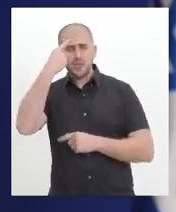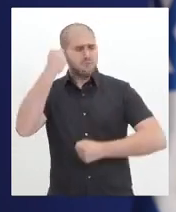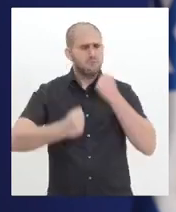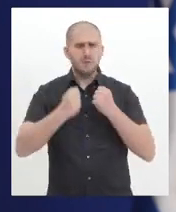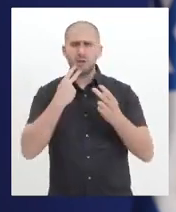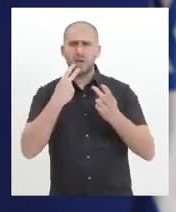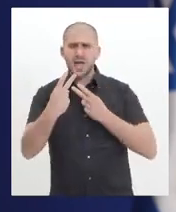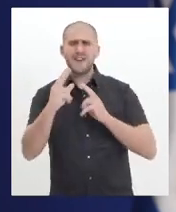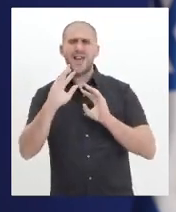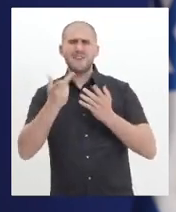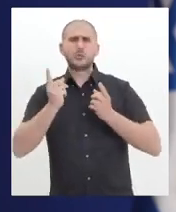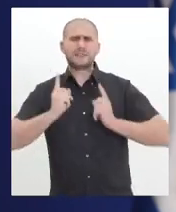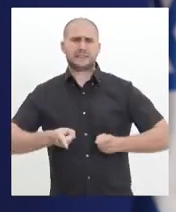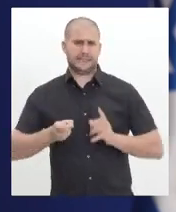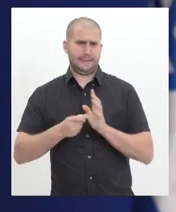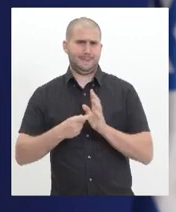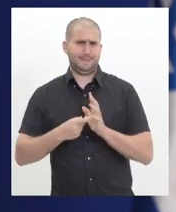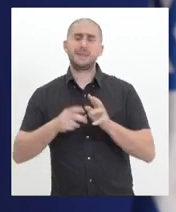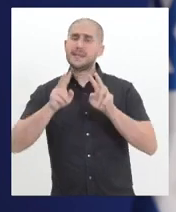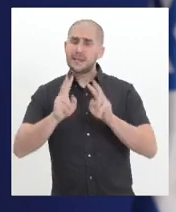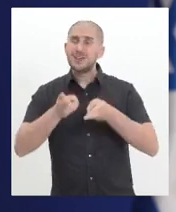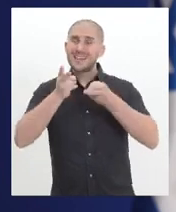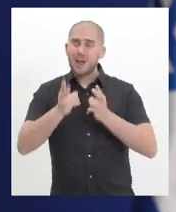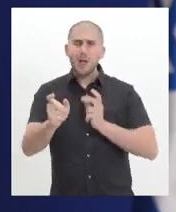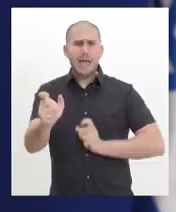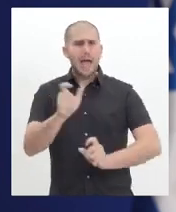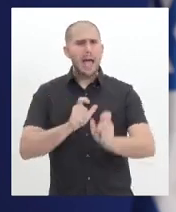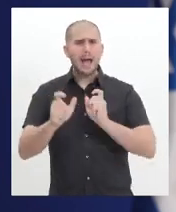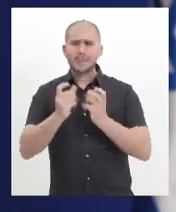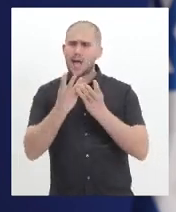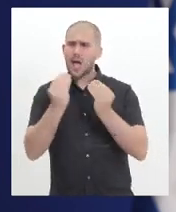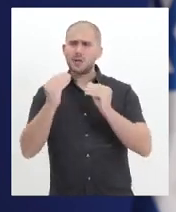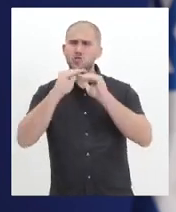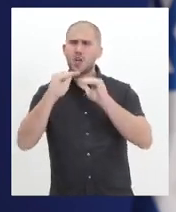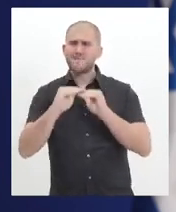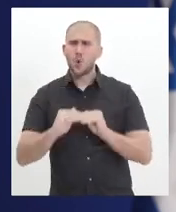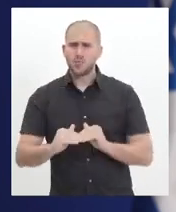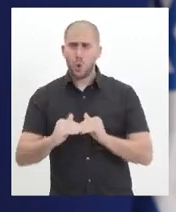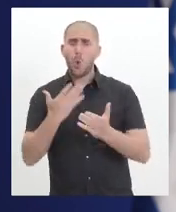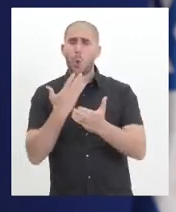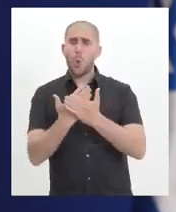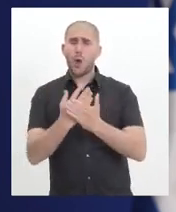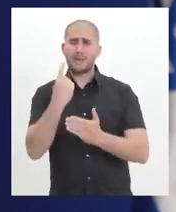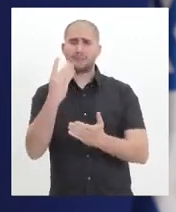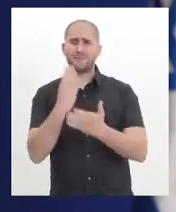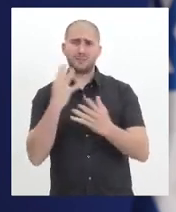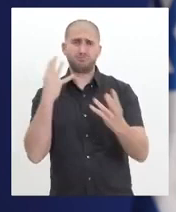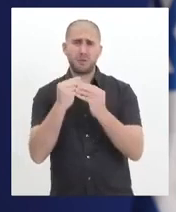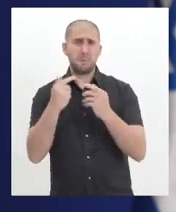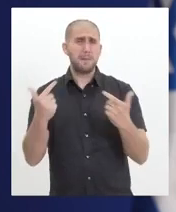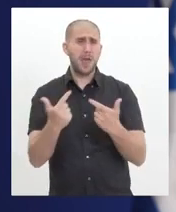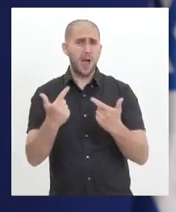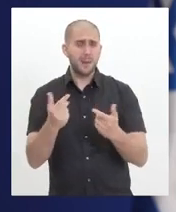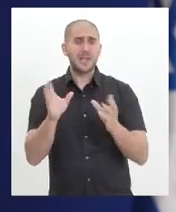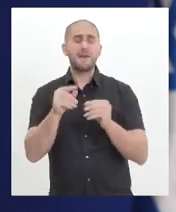הייכן שנדרש יש לנו יכולת הגנה רב שכבתית שהוכיחה את עצמה במהלך המלחמה